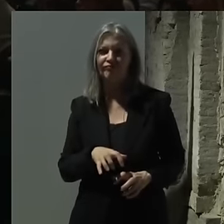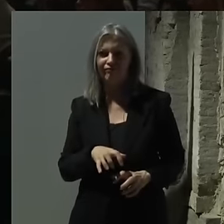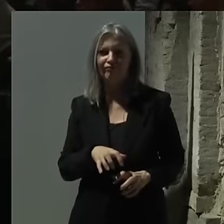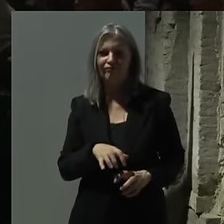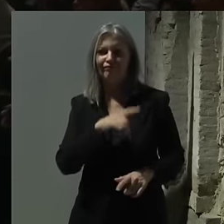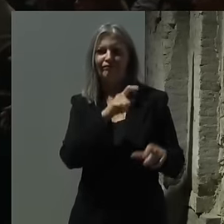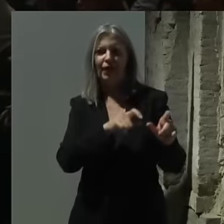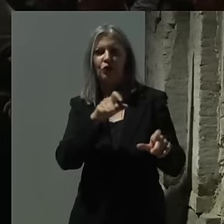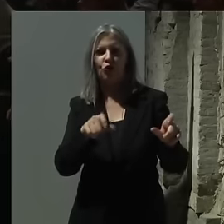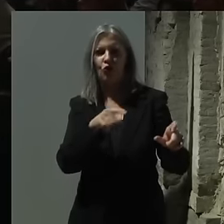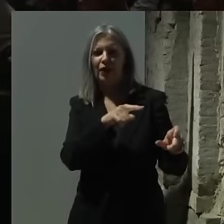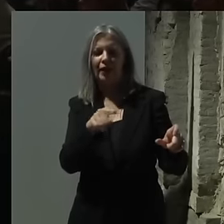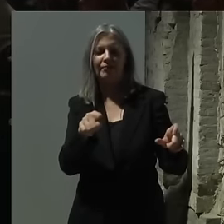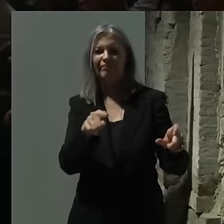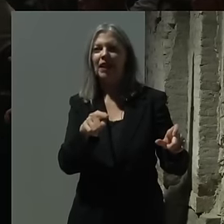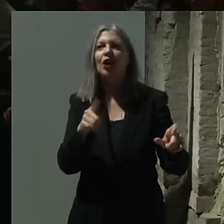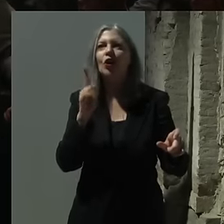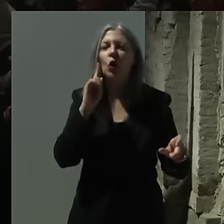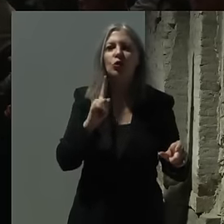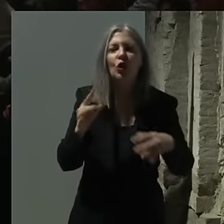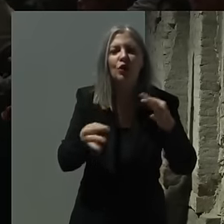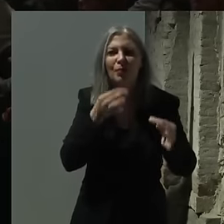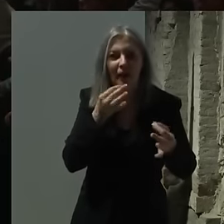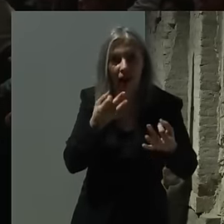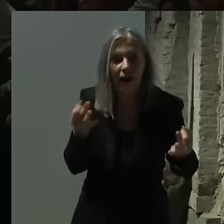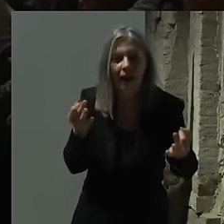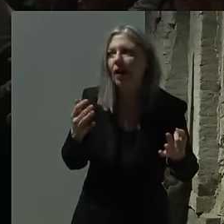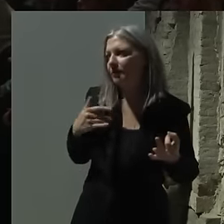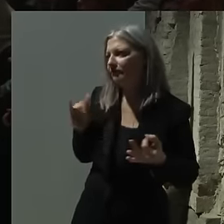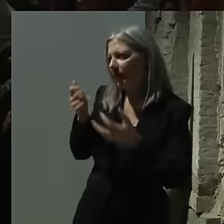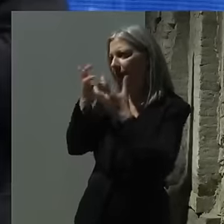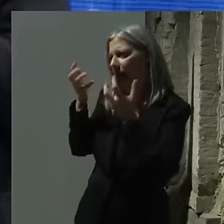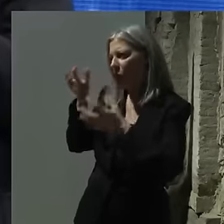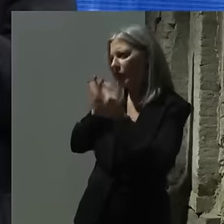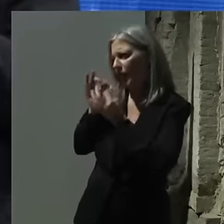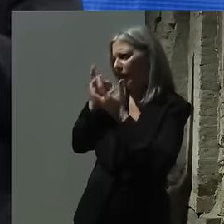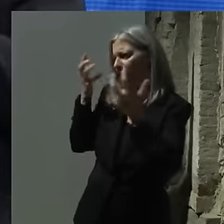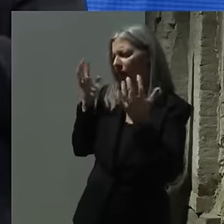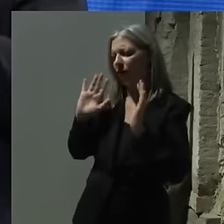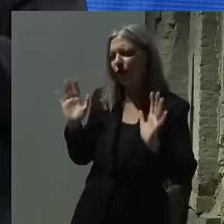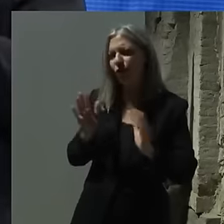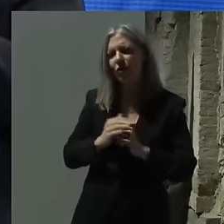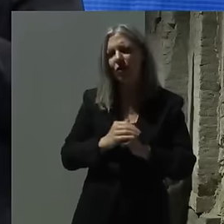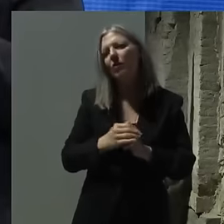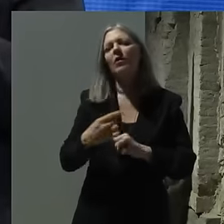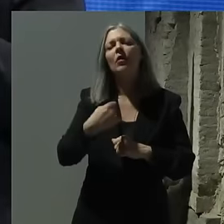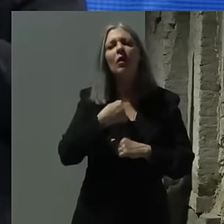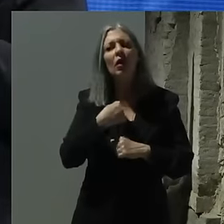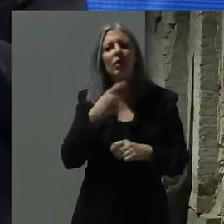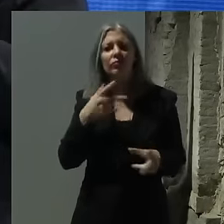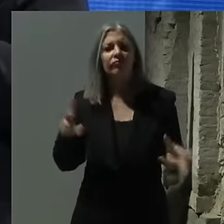non so come spiegarmi. Ti sei spiegato benissimo, guarda. Cioè, io ripeto a dire,